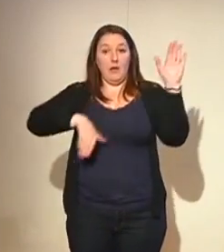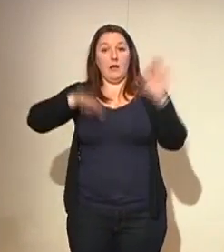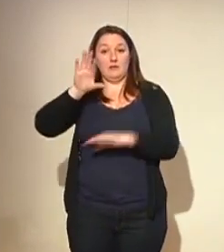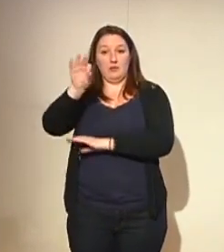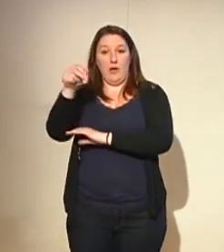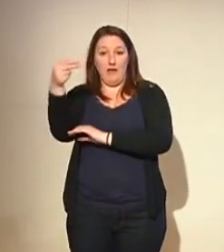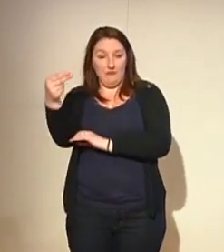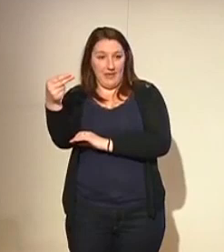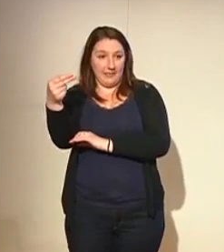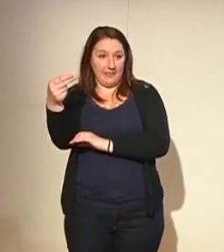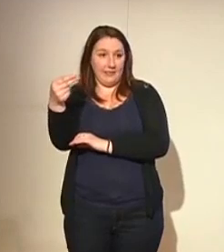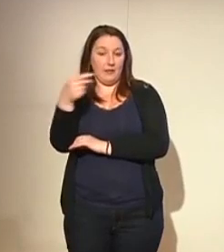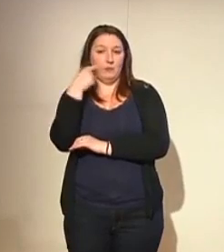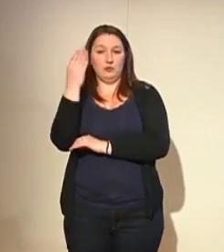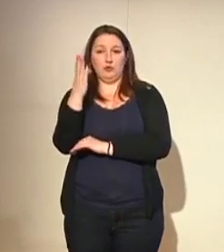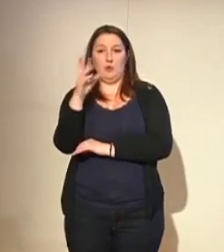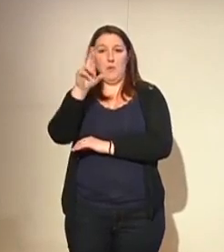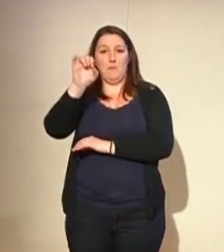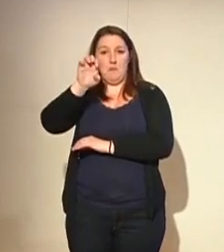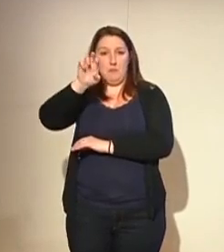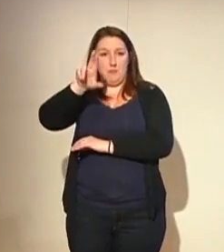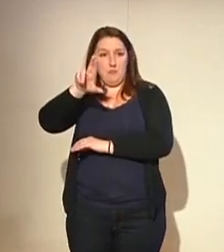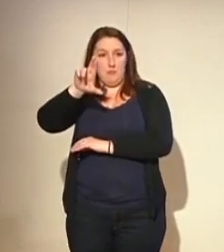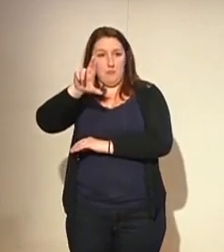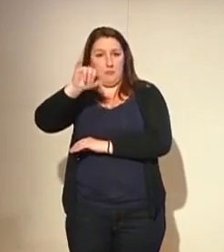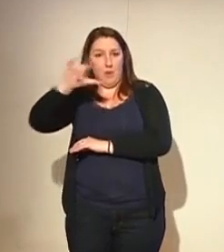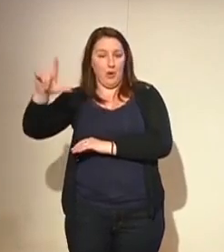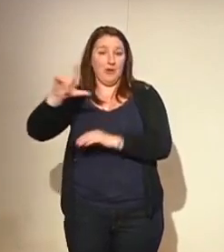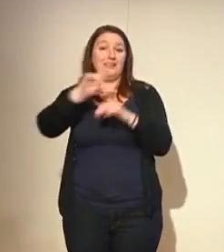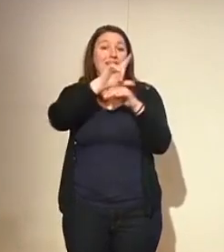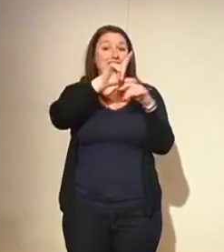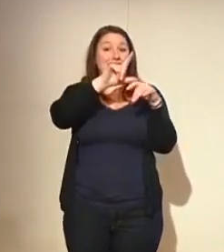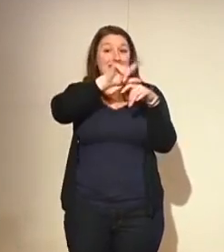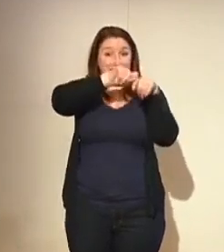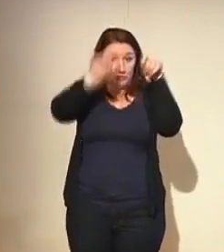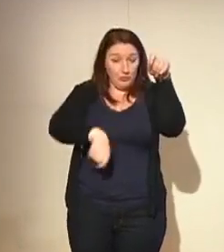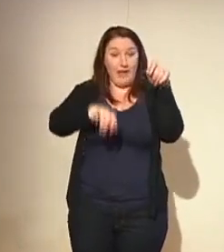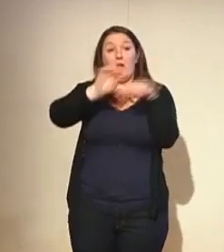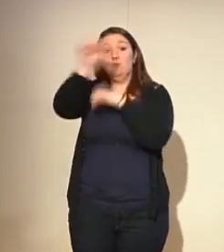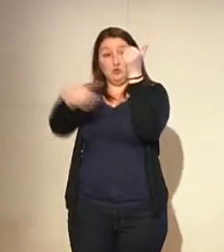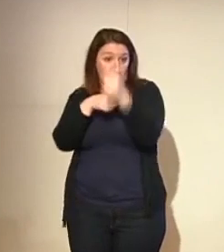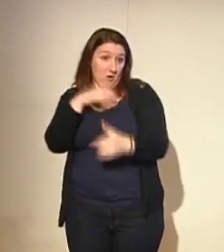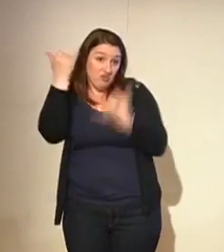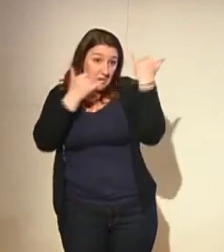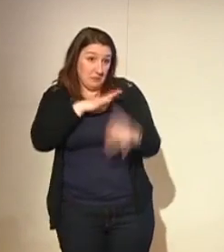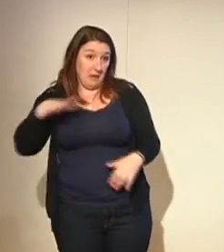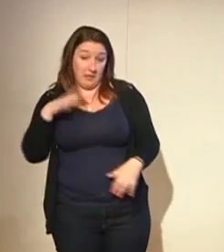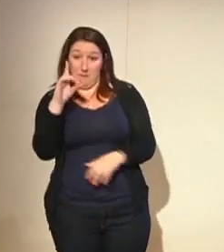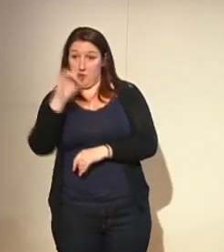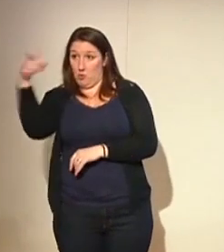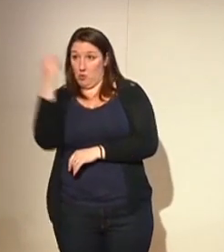national avec Alain Breuil comme titulaire et donc j'imagine madame dornano pour suppléant donc je soumets au